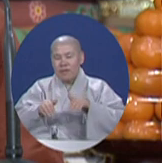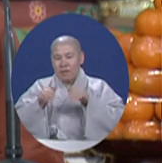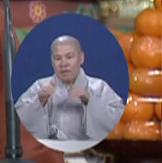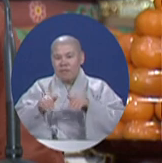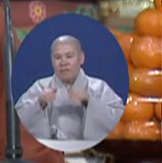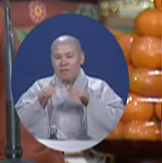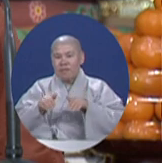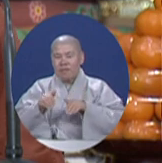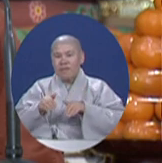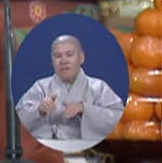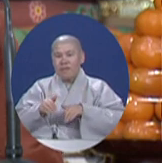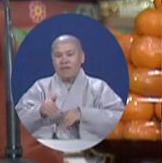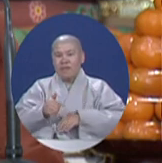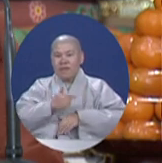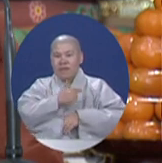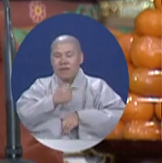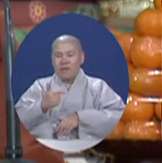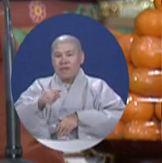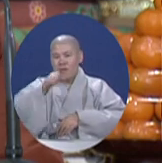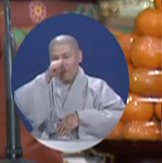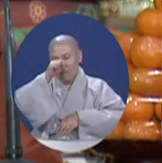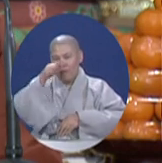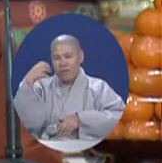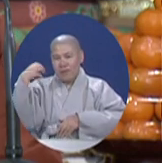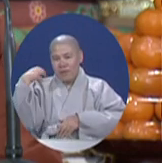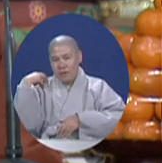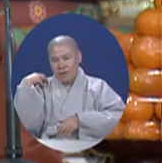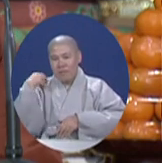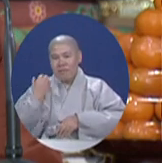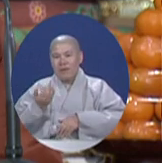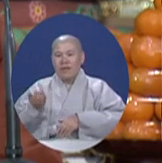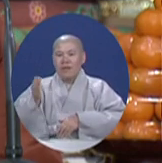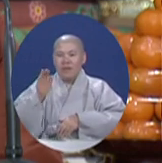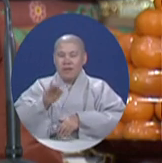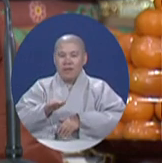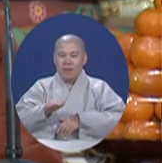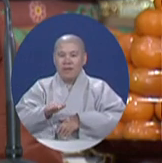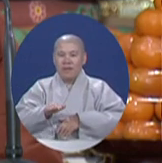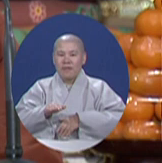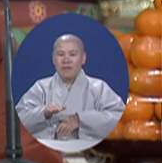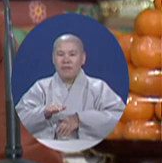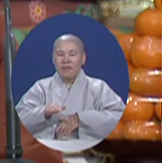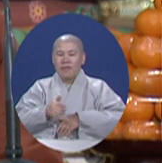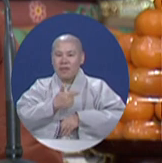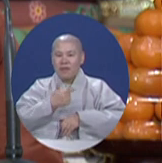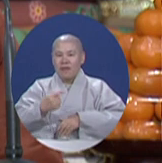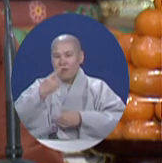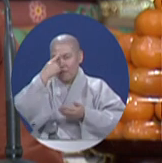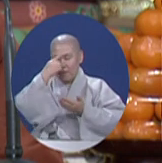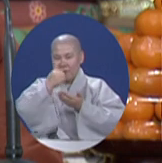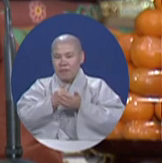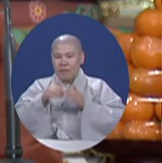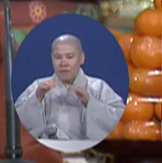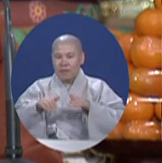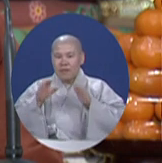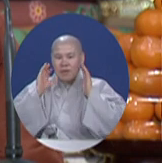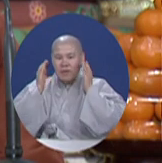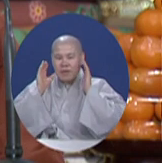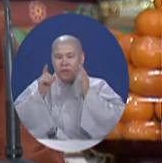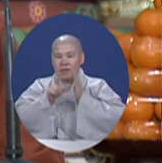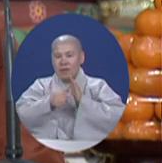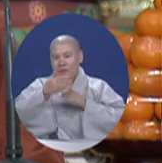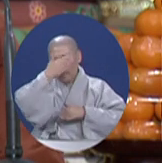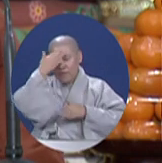이게 굉장히 아주 좋은 소임이고 중요한 소임인데요. 큰 스님 시봉을 어린 나이에 젊은